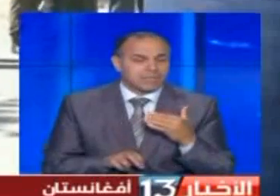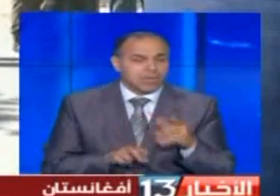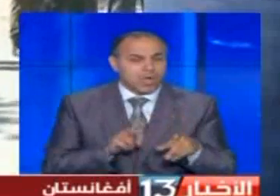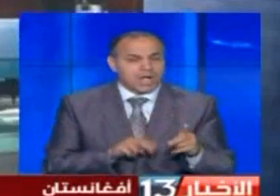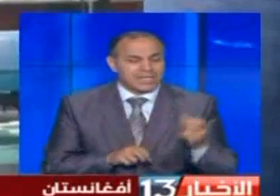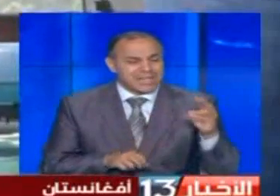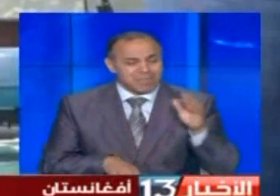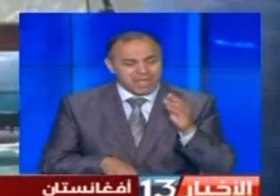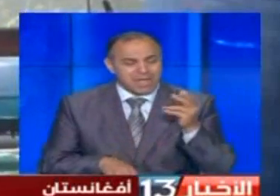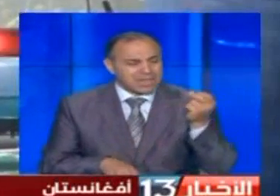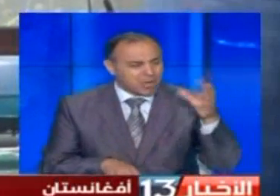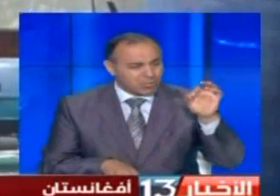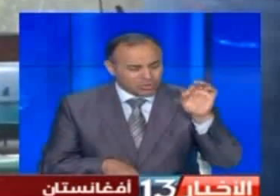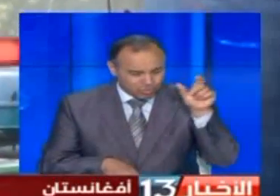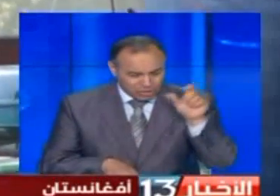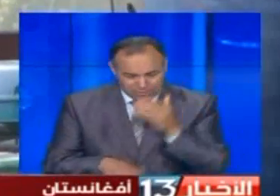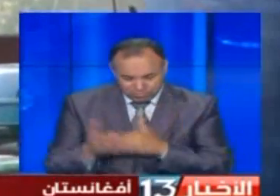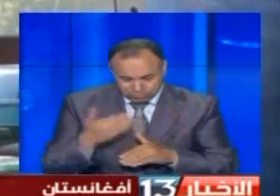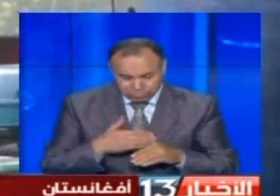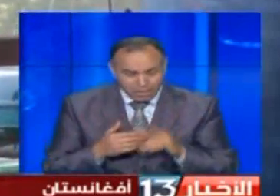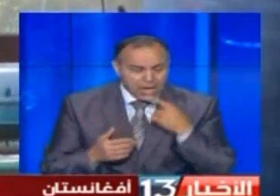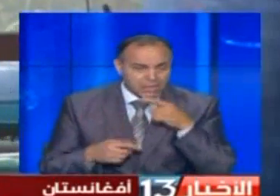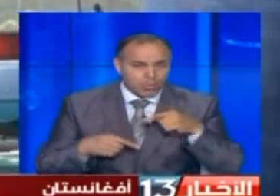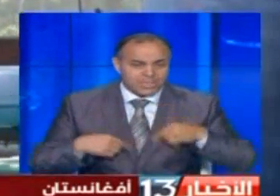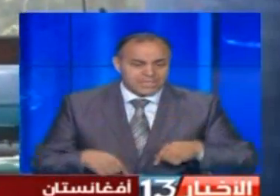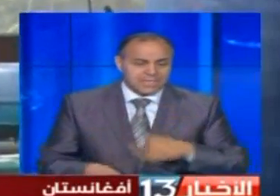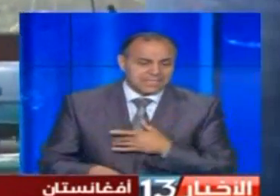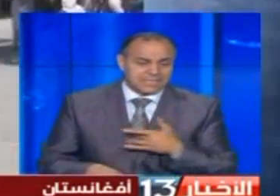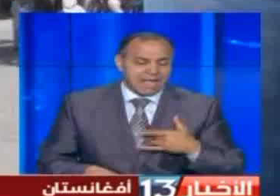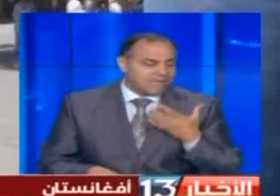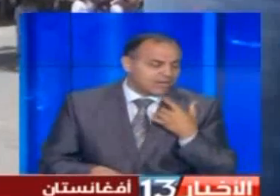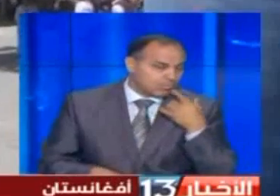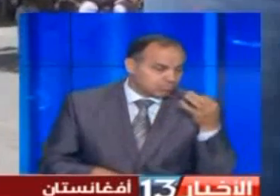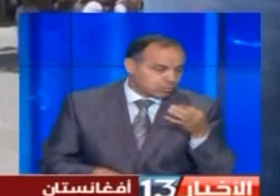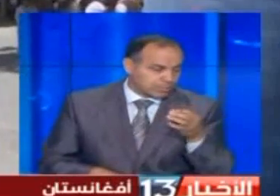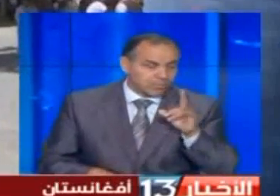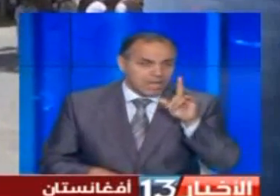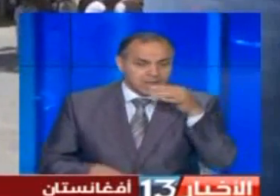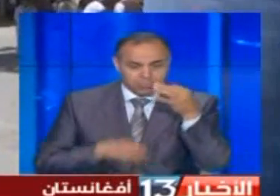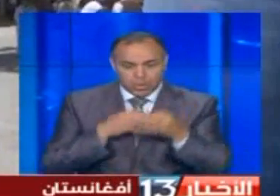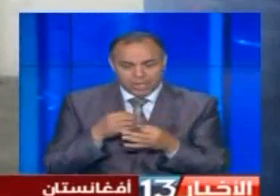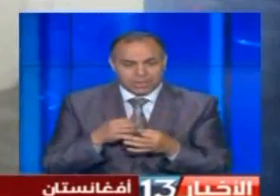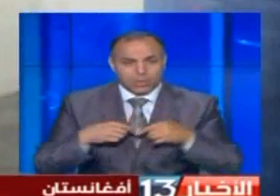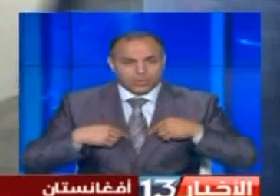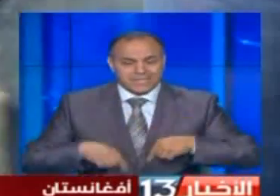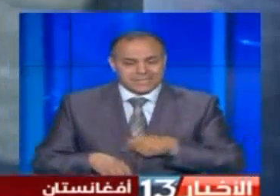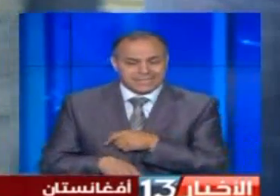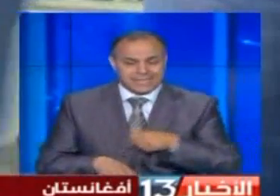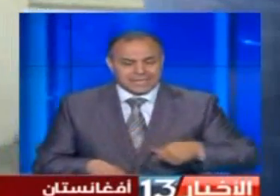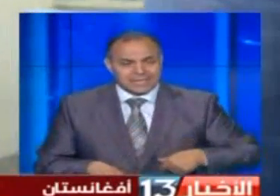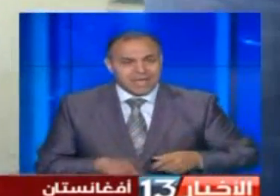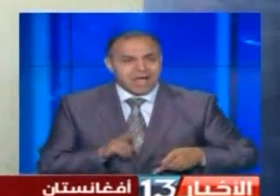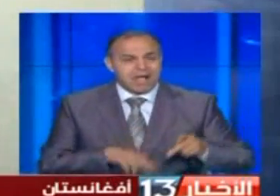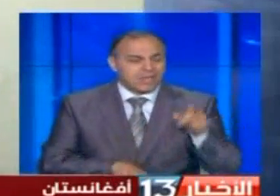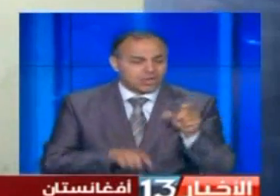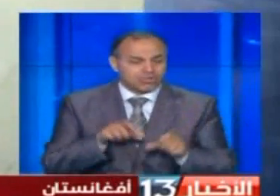من 350 جريحا حسب ما أفادت به وزارة الصحة الأفغانية. وذكر متحدث باسم وزارة الداخلية أن أغلب